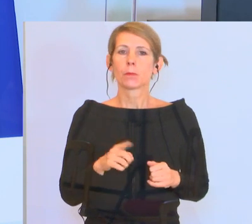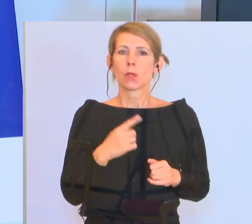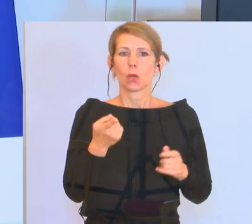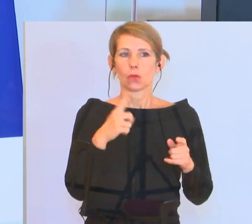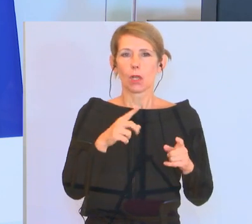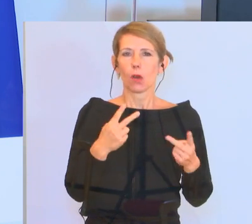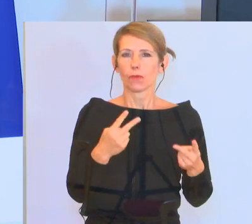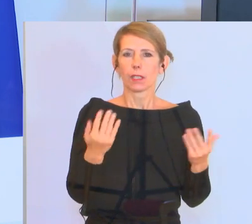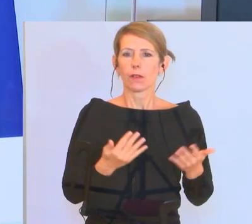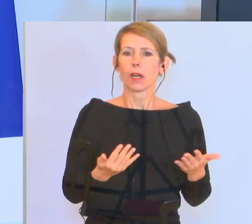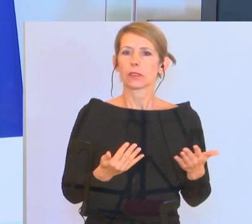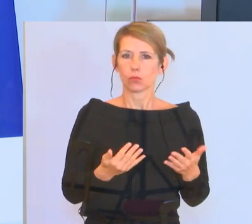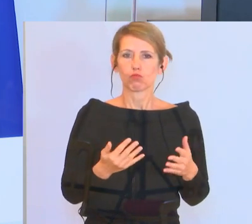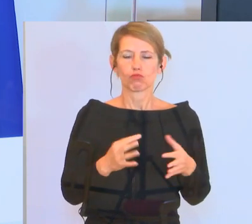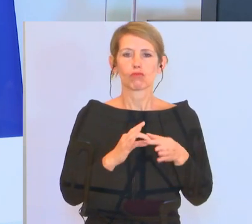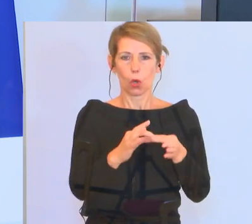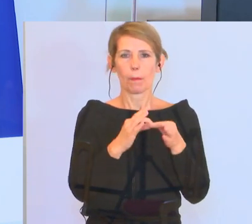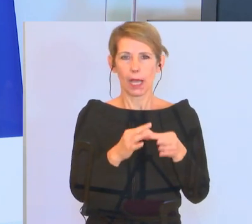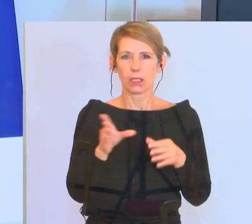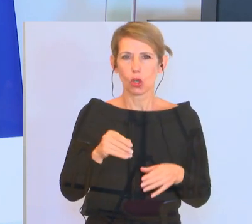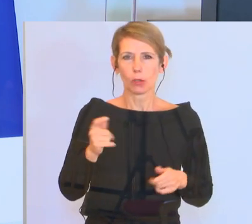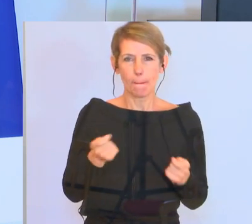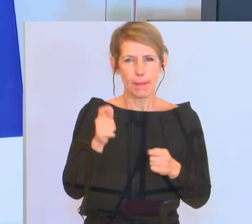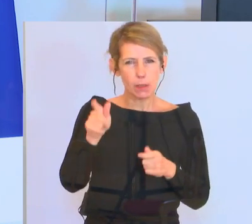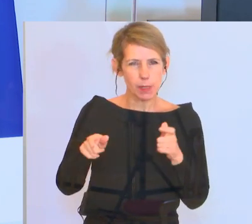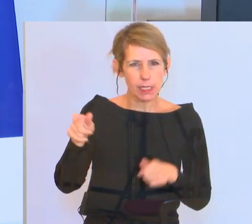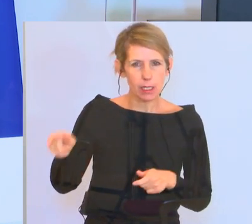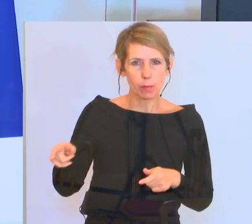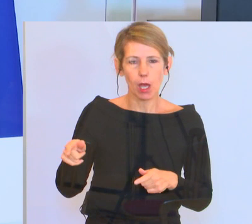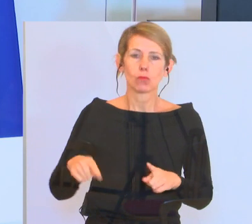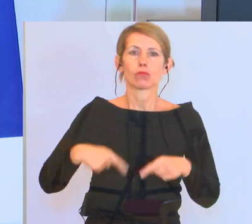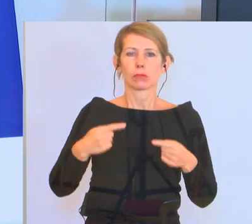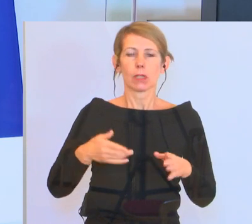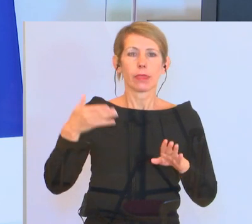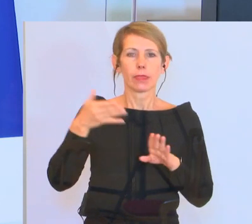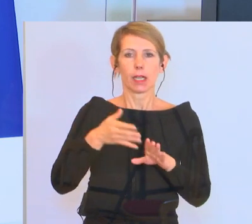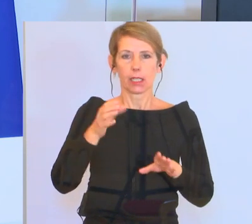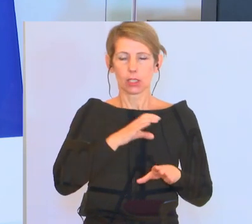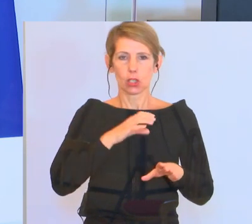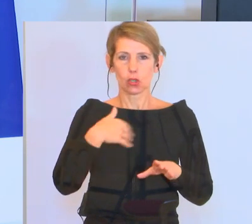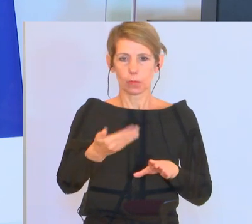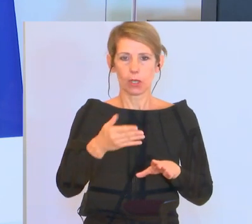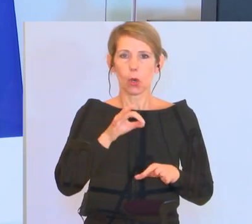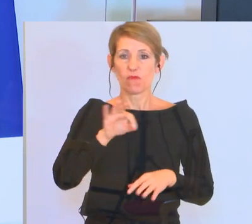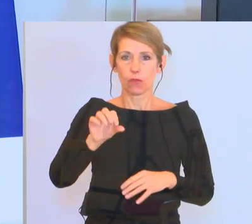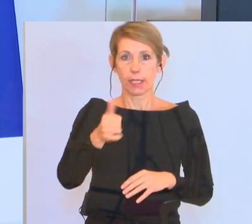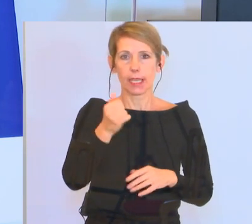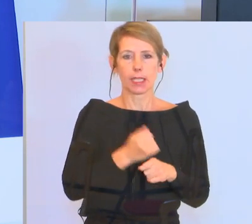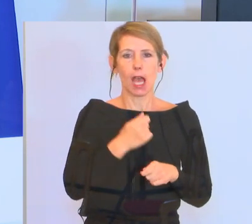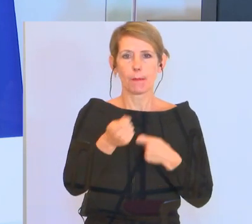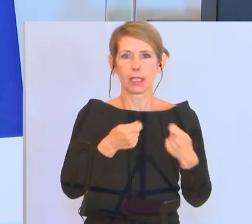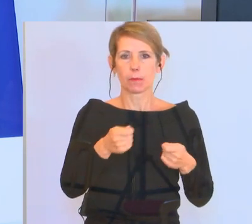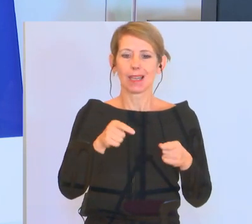auch wichtig, dass die Kooperation mit den Betrieben, wo sie dann direkte Chancen am Arbeitsmarkt, am ersten Arbeitsmarkt haben,